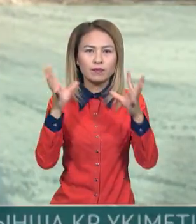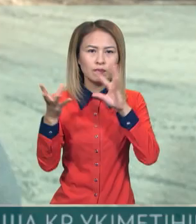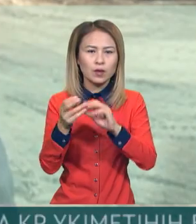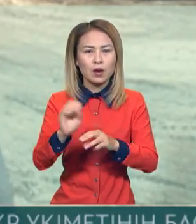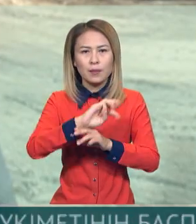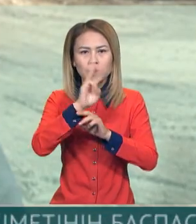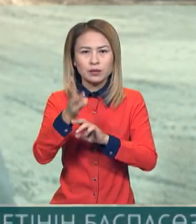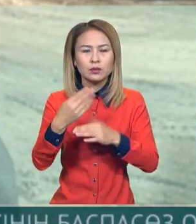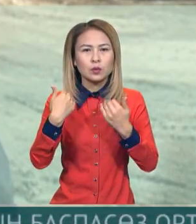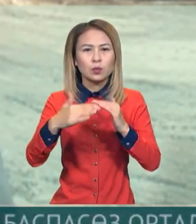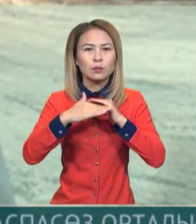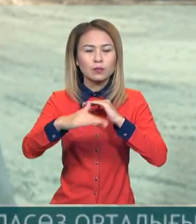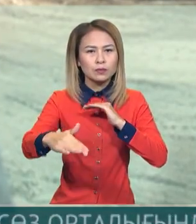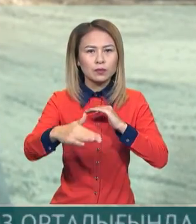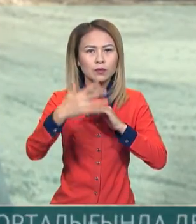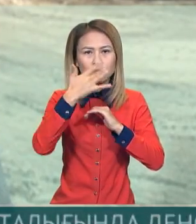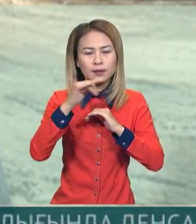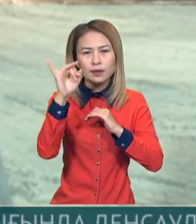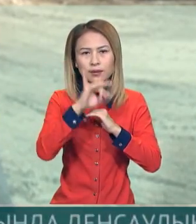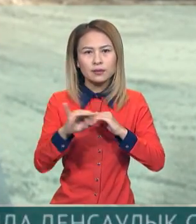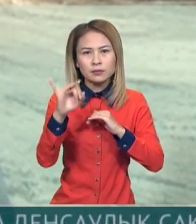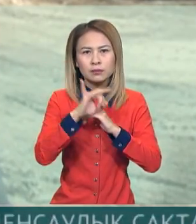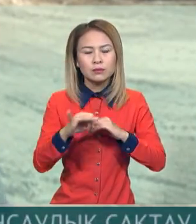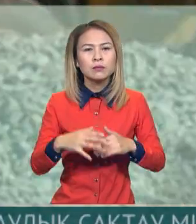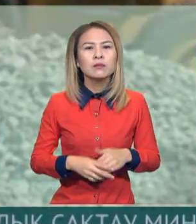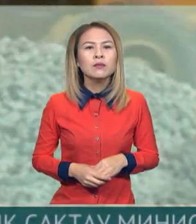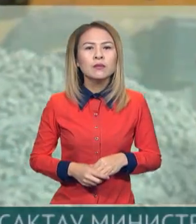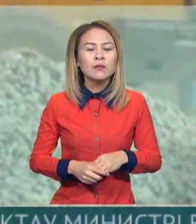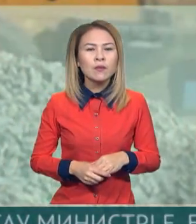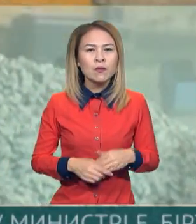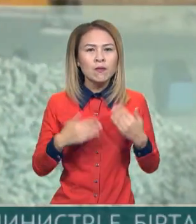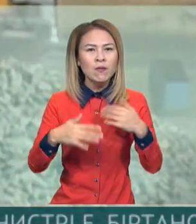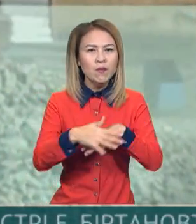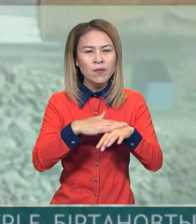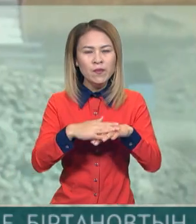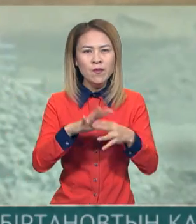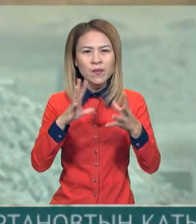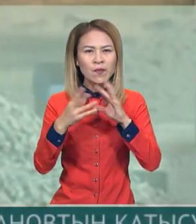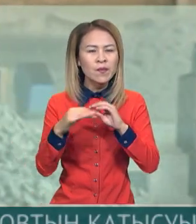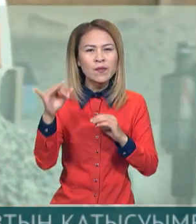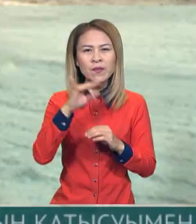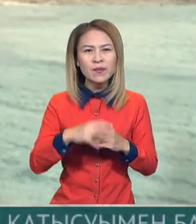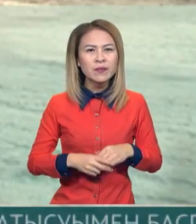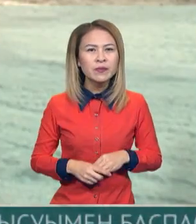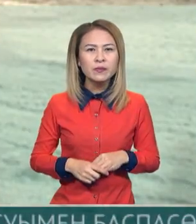атқан осы Ұлытау ауданының тарихы, аудан ретіндегі және оның халқының тұлғаларының тарихы